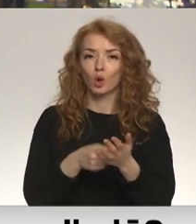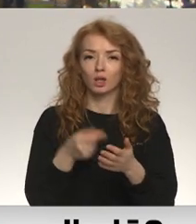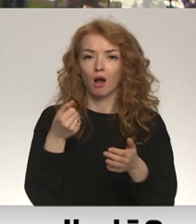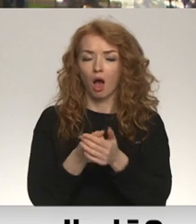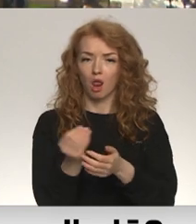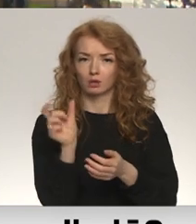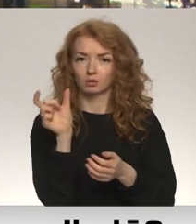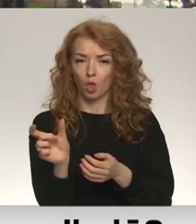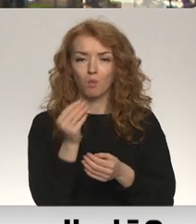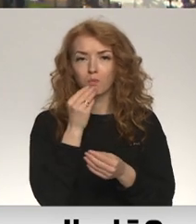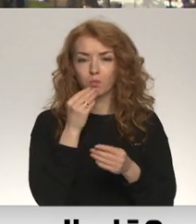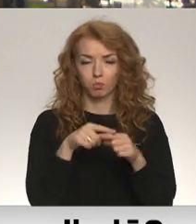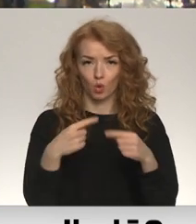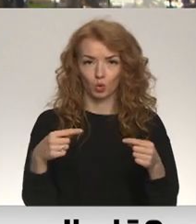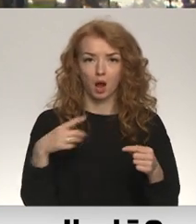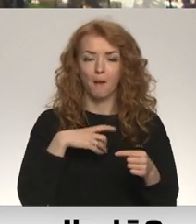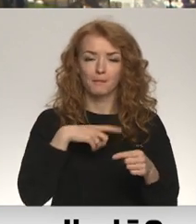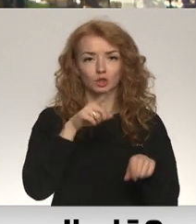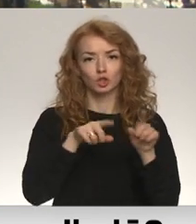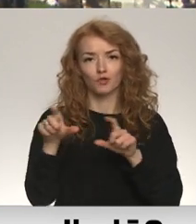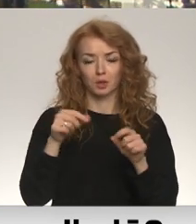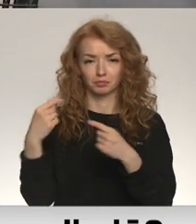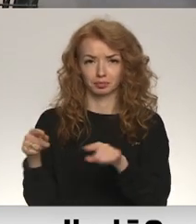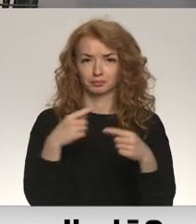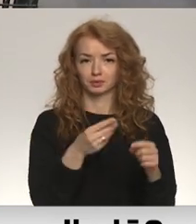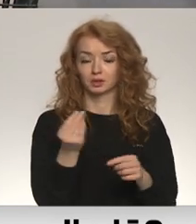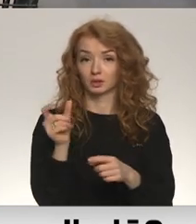un kāpēc tā dažādos veiklos mēdz būt atšķirīga.